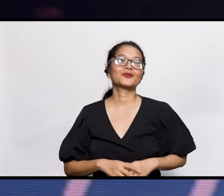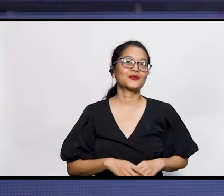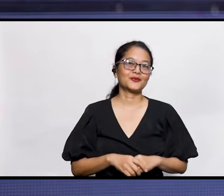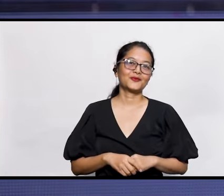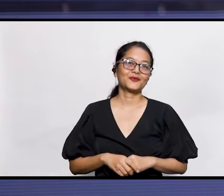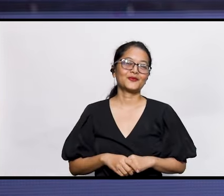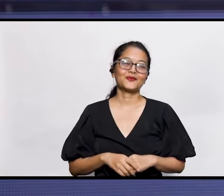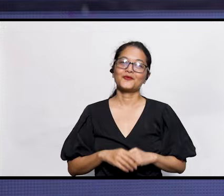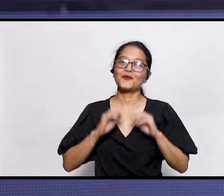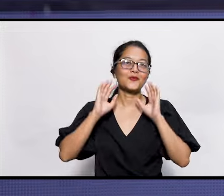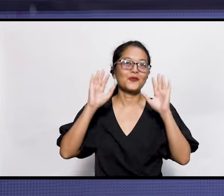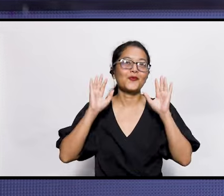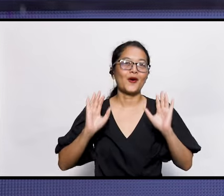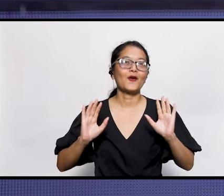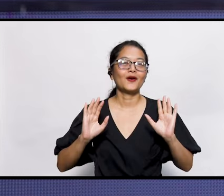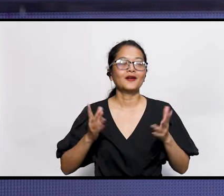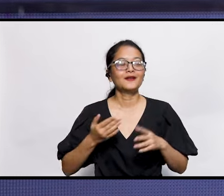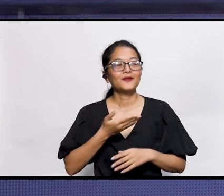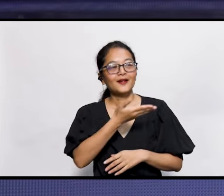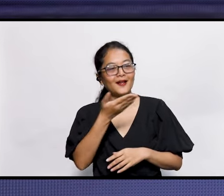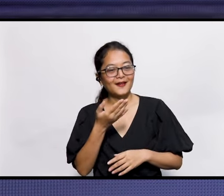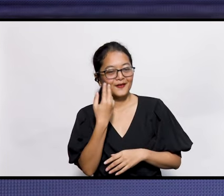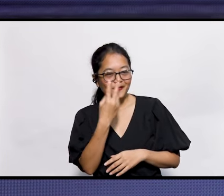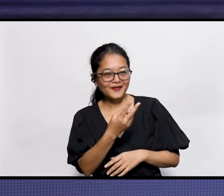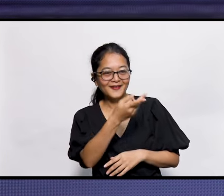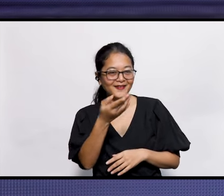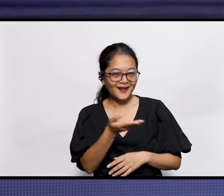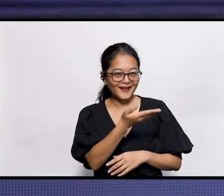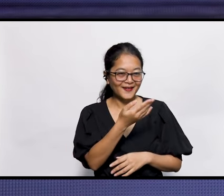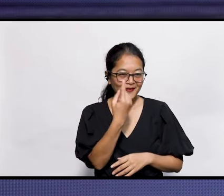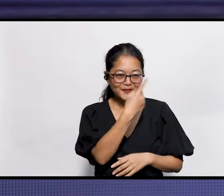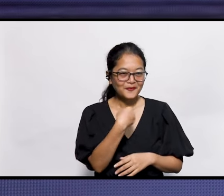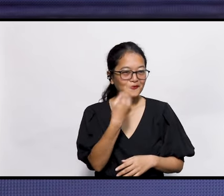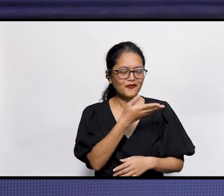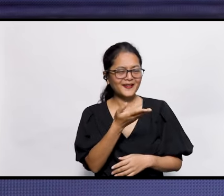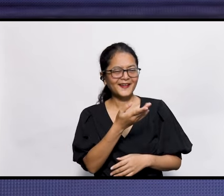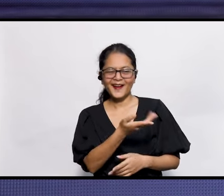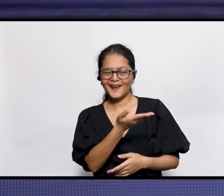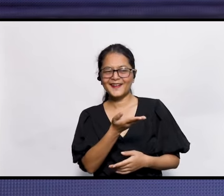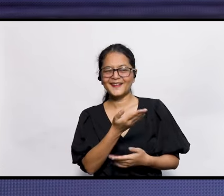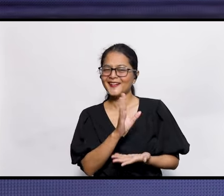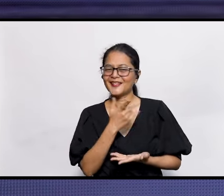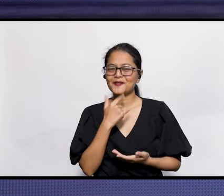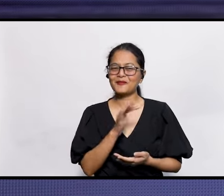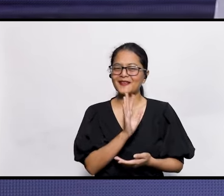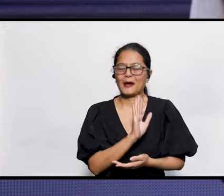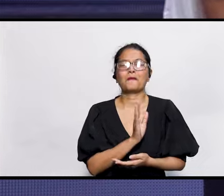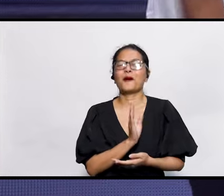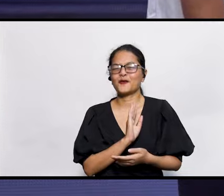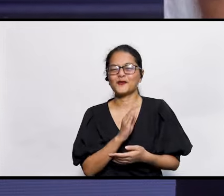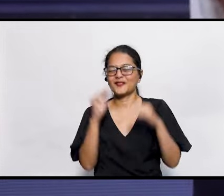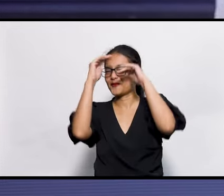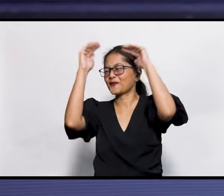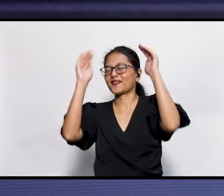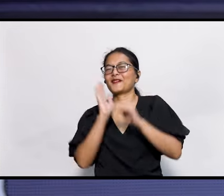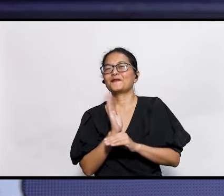all ya tang-tampang Anda enggak petah nanti di surga itu ya Atau Anda agak jauh dari surga itu ya my sister